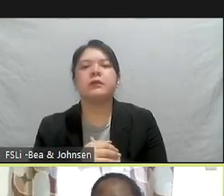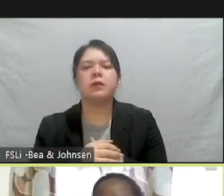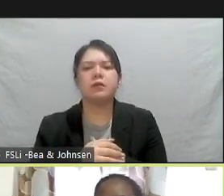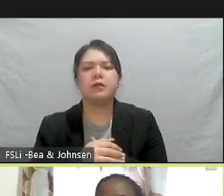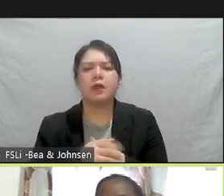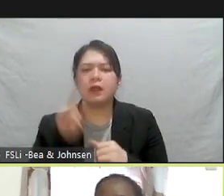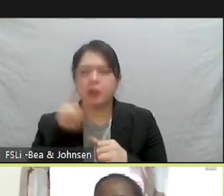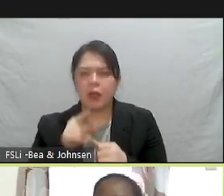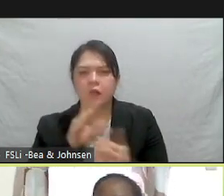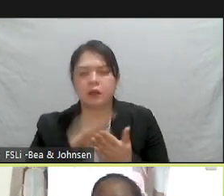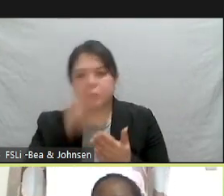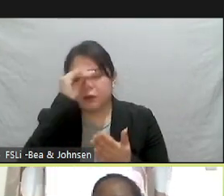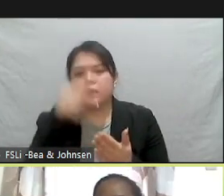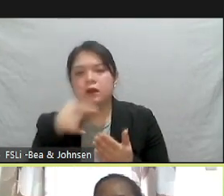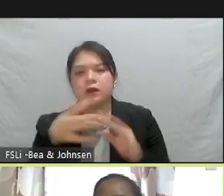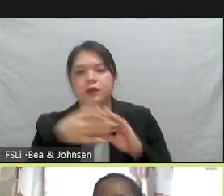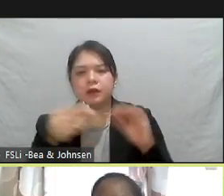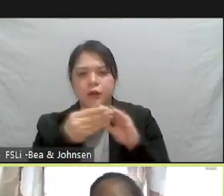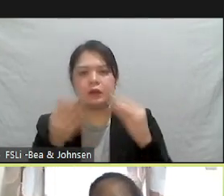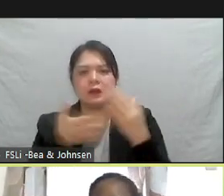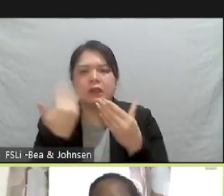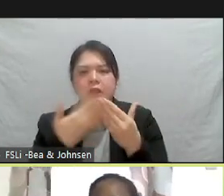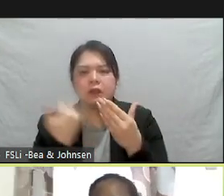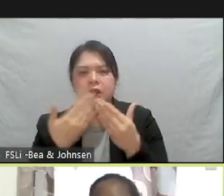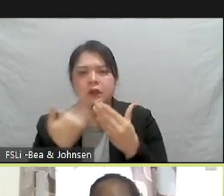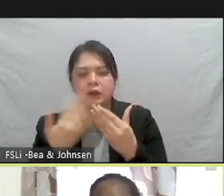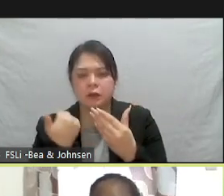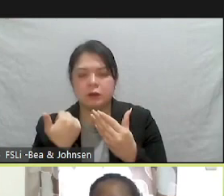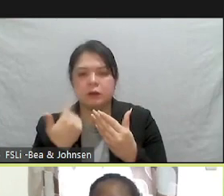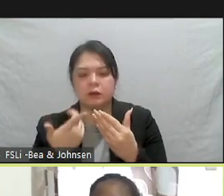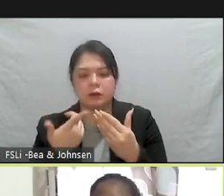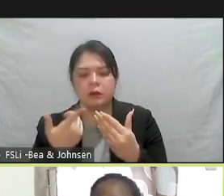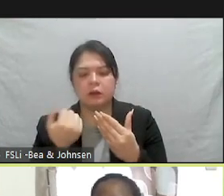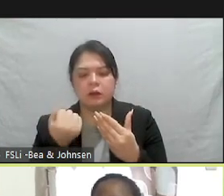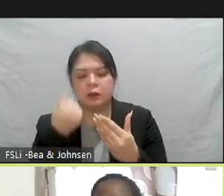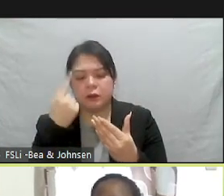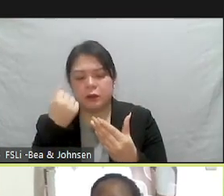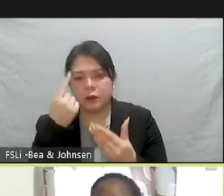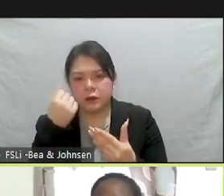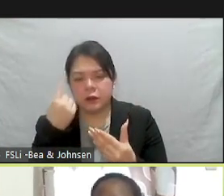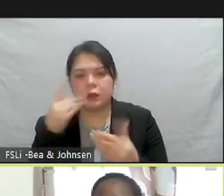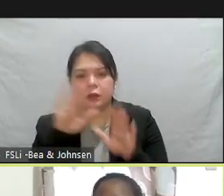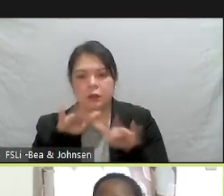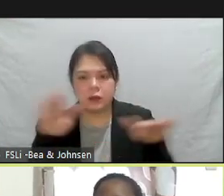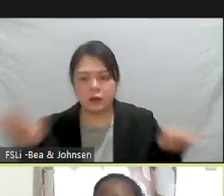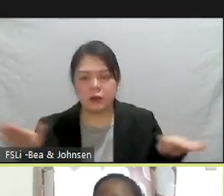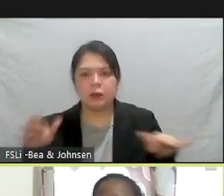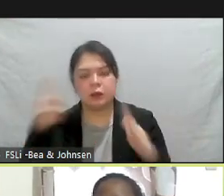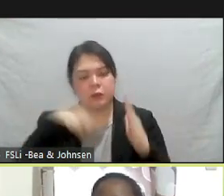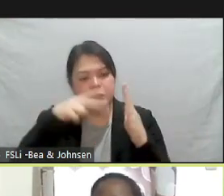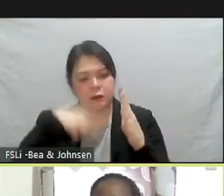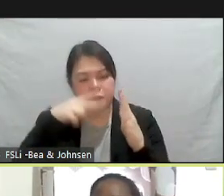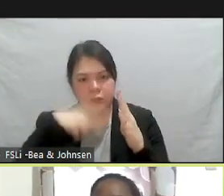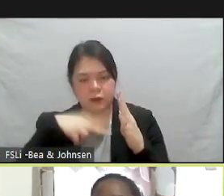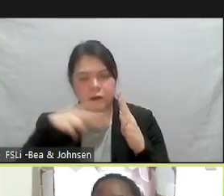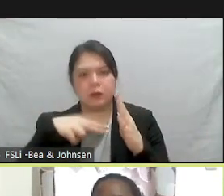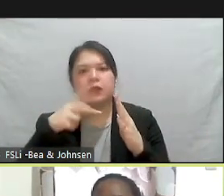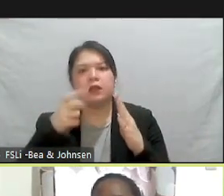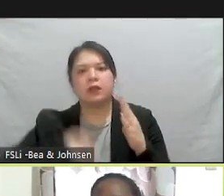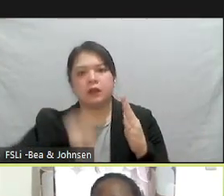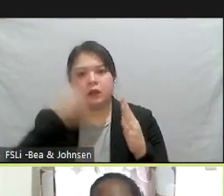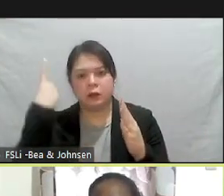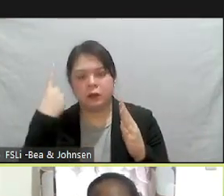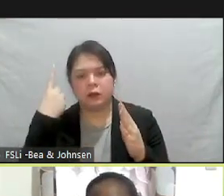kwentong iyan ay napakadali at mas naiintindihan ng bata pag binasa po niya yan. Mas nagkakaroon siya